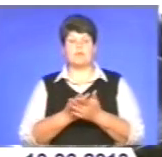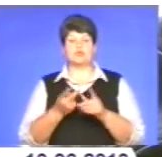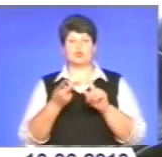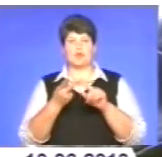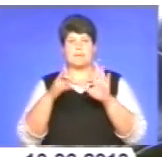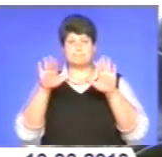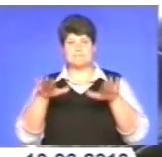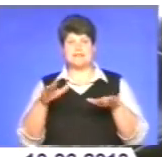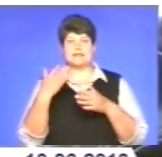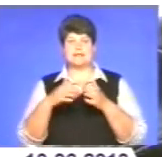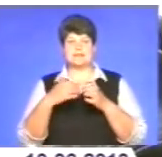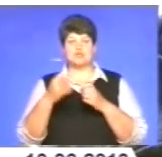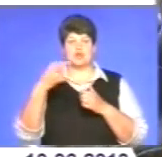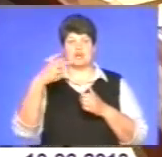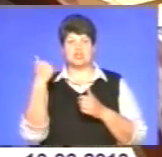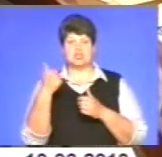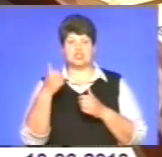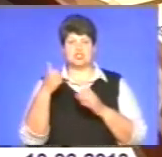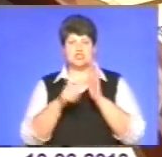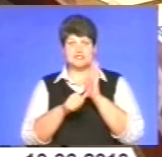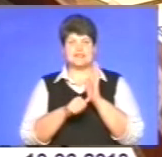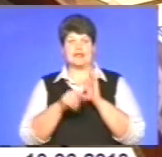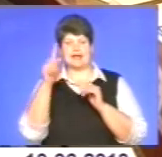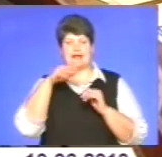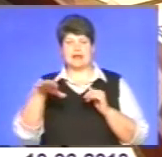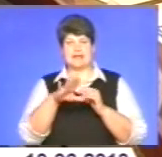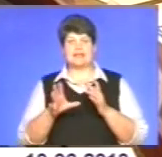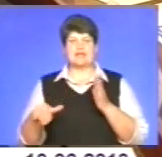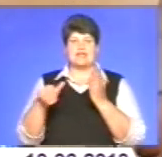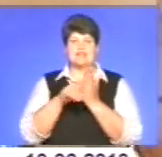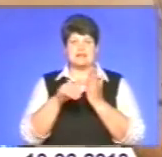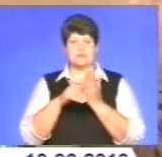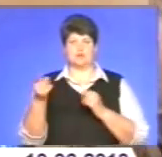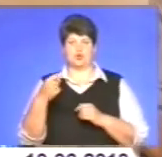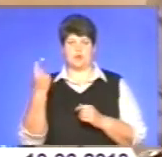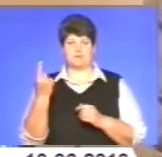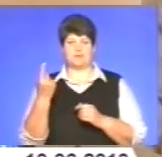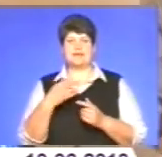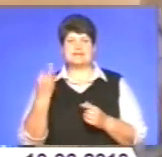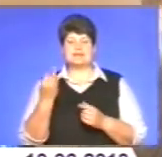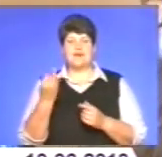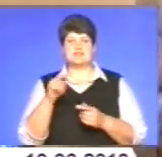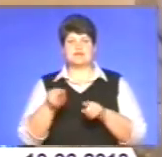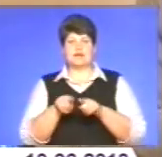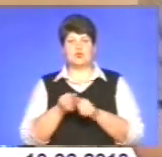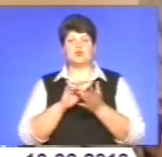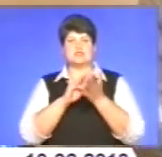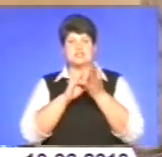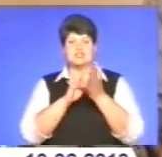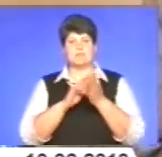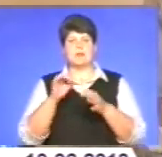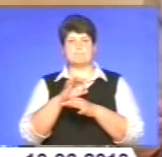місце серед 46 країн-інвесторів Тернопільщини. Чеська сторона цікавиться туристичними проектами альтернативної енергетики